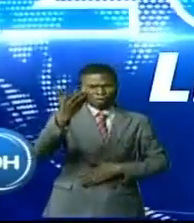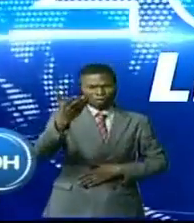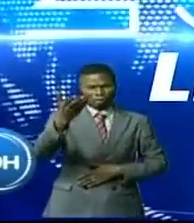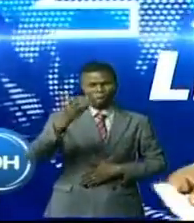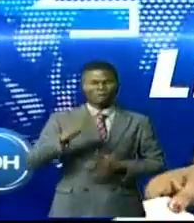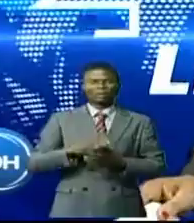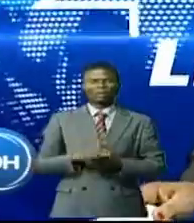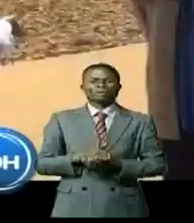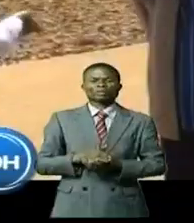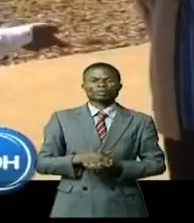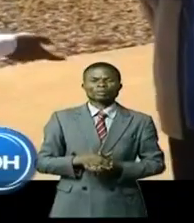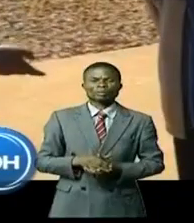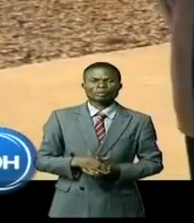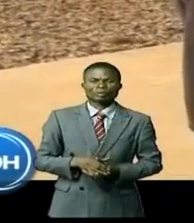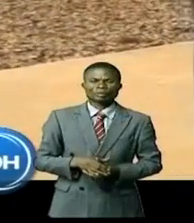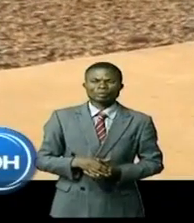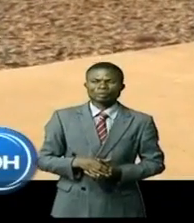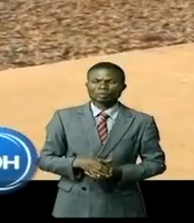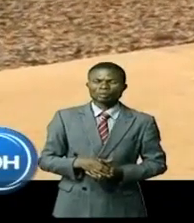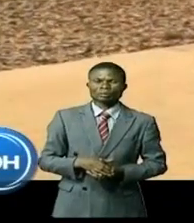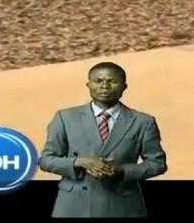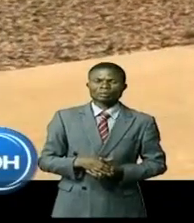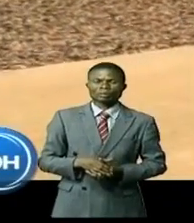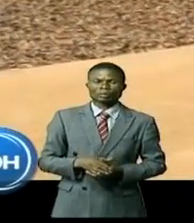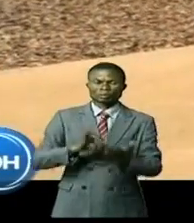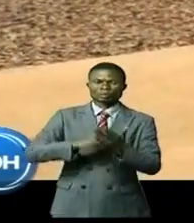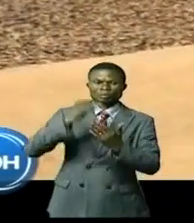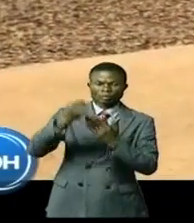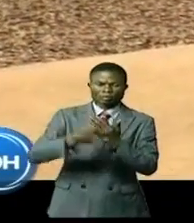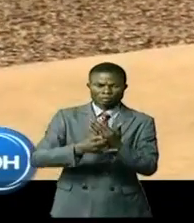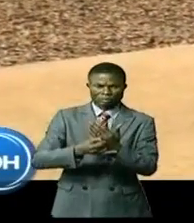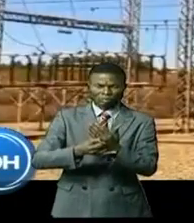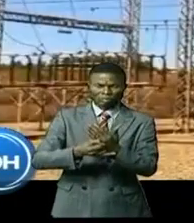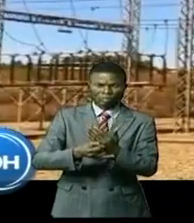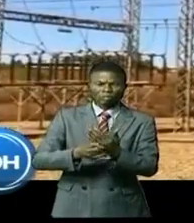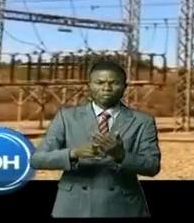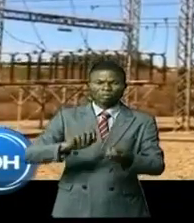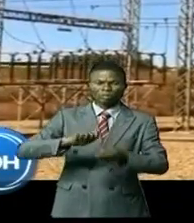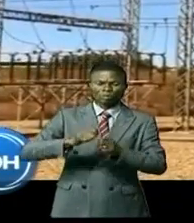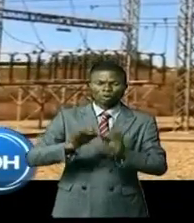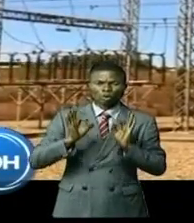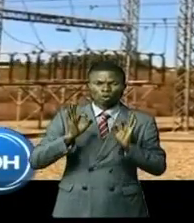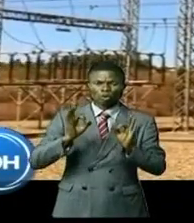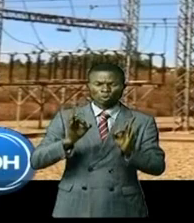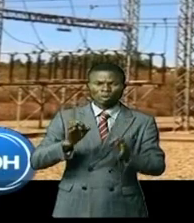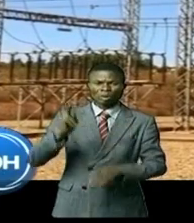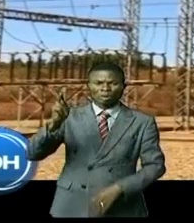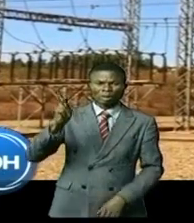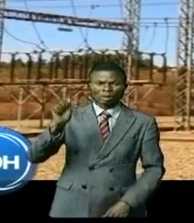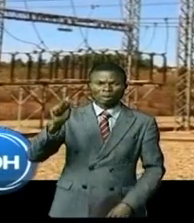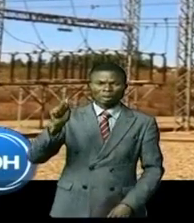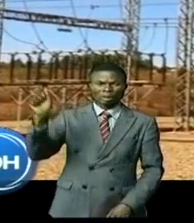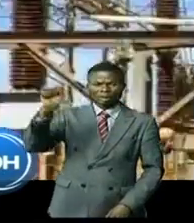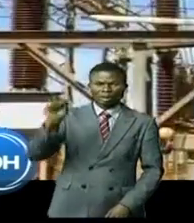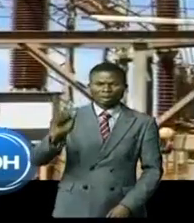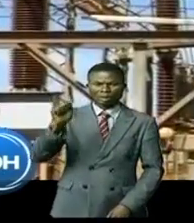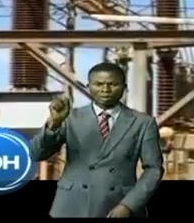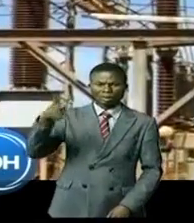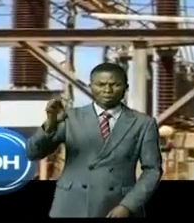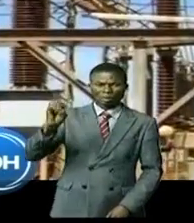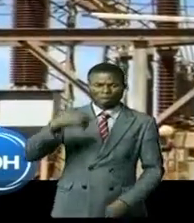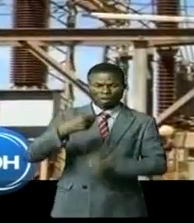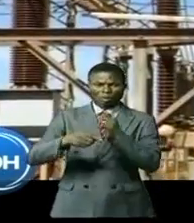dans ce reportage. Les projets d'extension nouveau répartiteur Kassapa est fait surface. Lancé